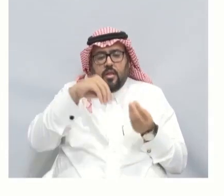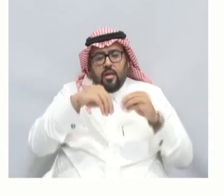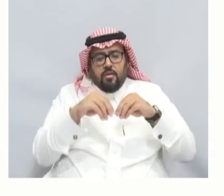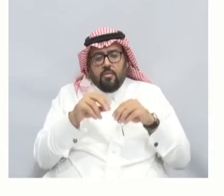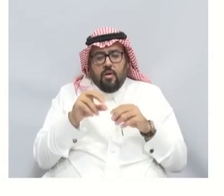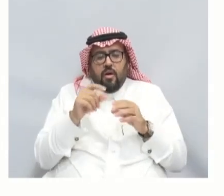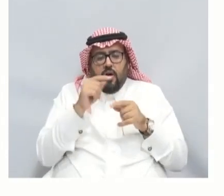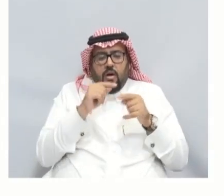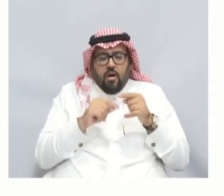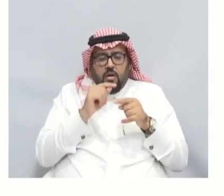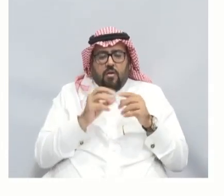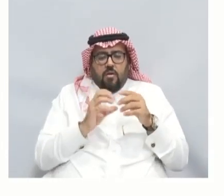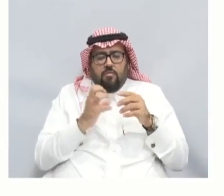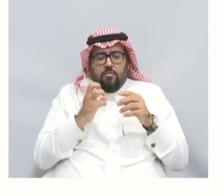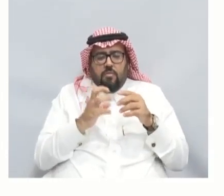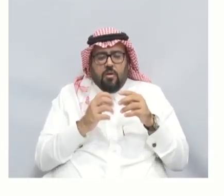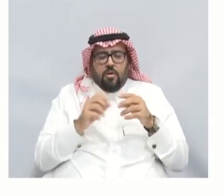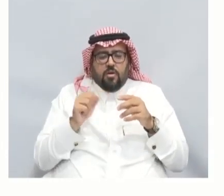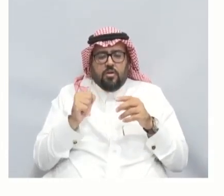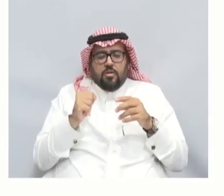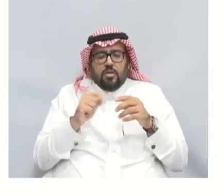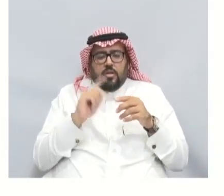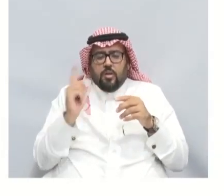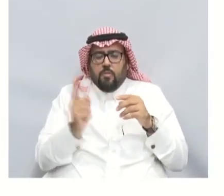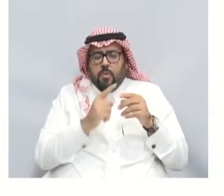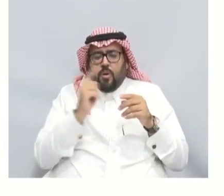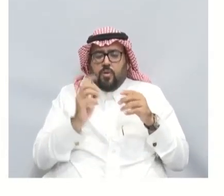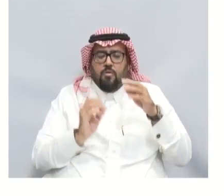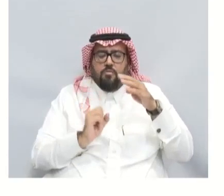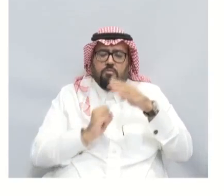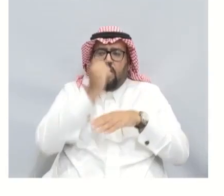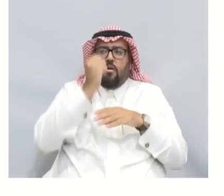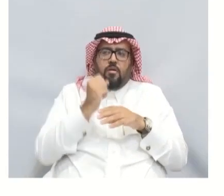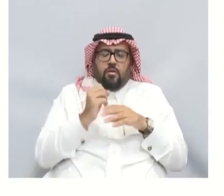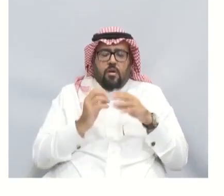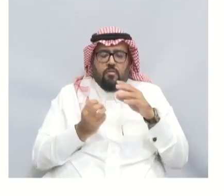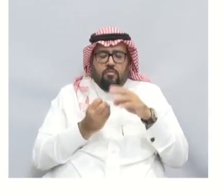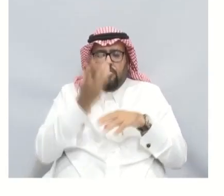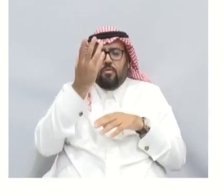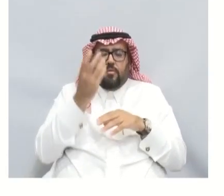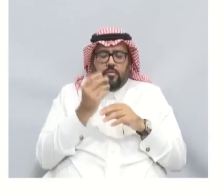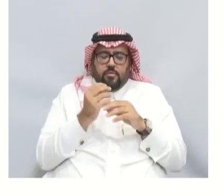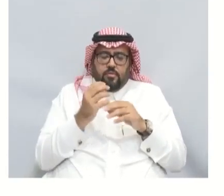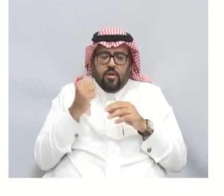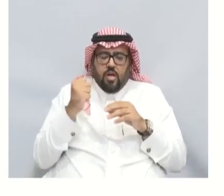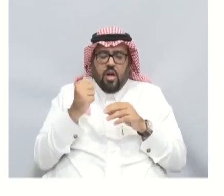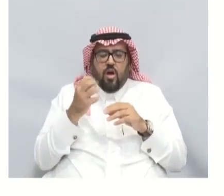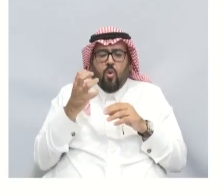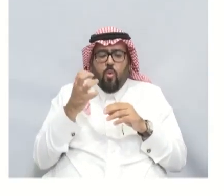المواد المقذوفة المتصلبة على شكل ماذا؟ مخروط. إذا مواد مقذوفة، مقذوفات